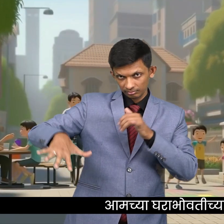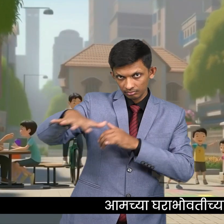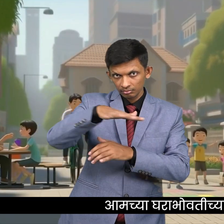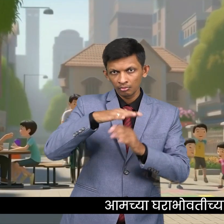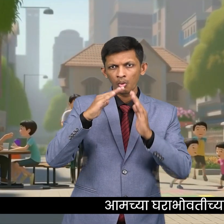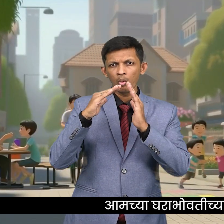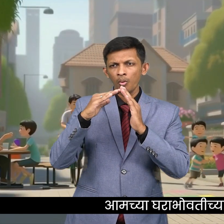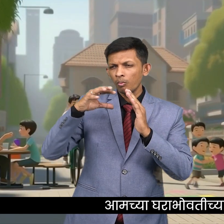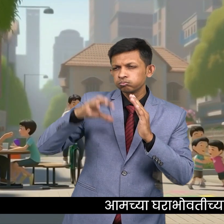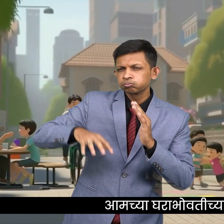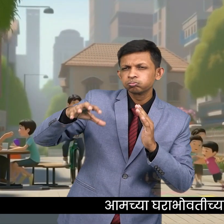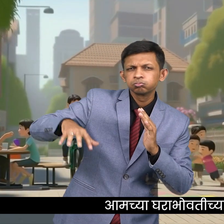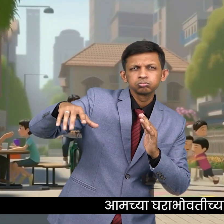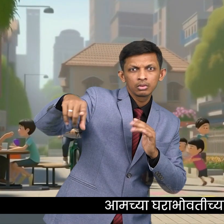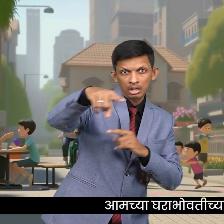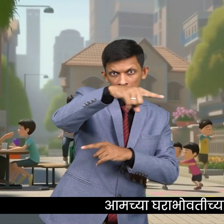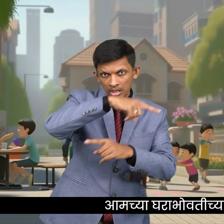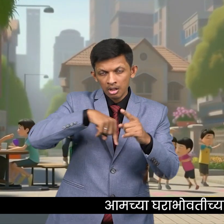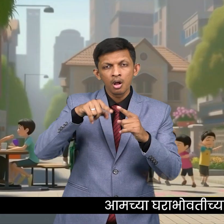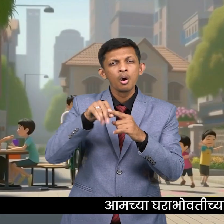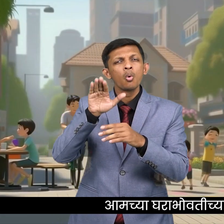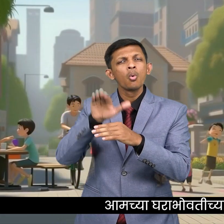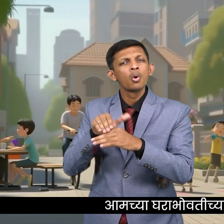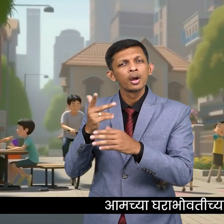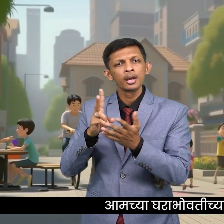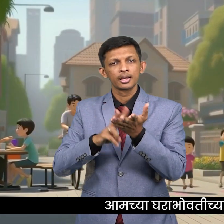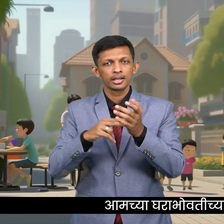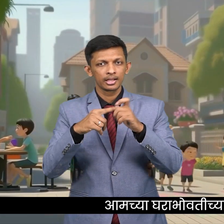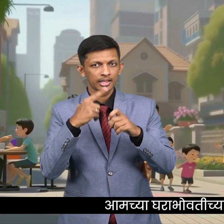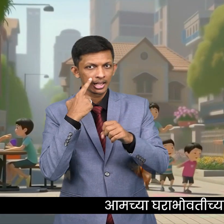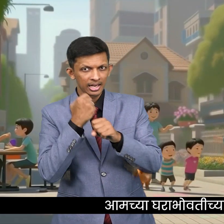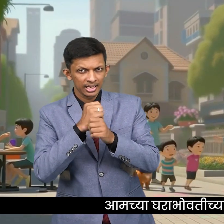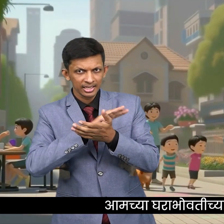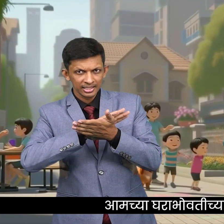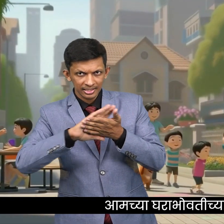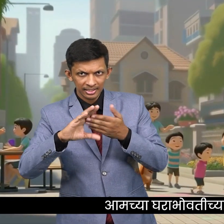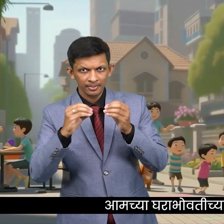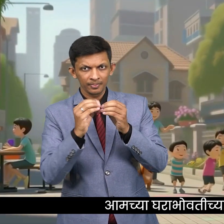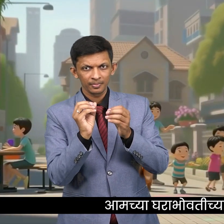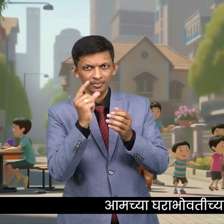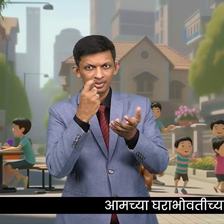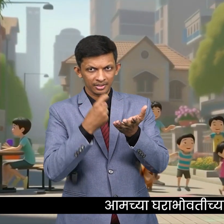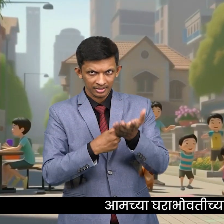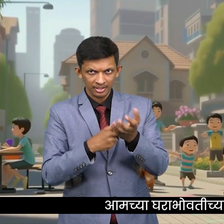आमच्या घराभोवतीच्या परिसराला शेजार म्हणतात।